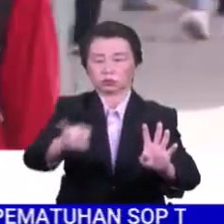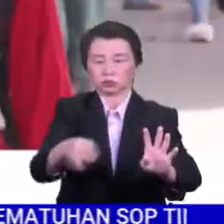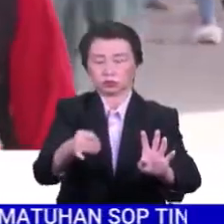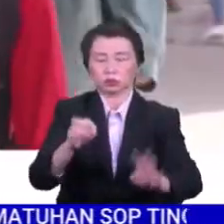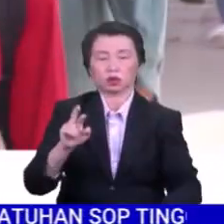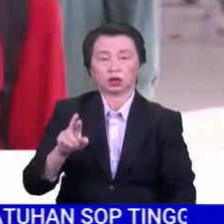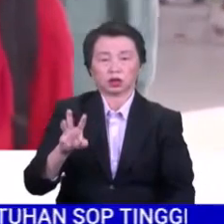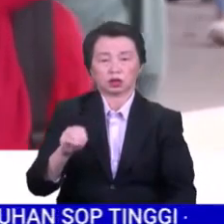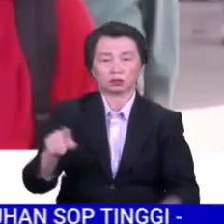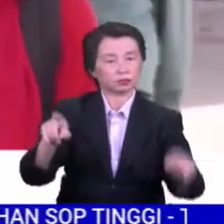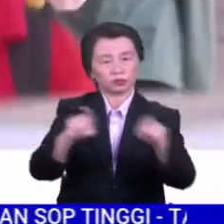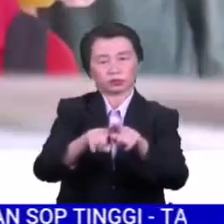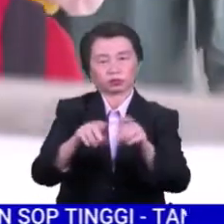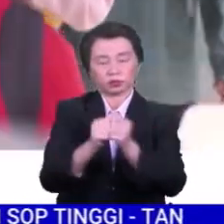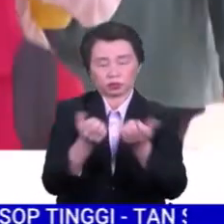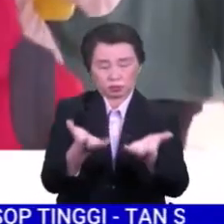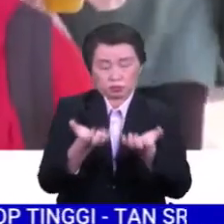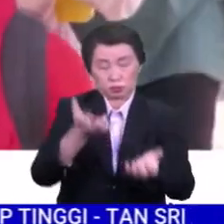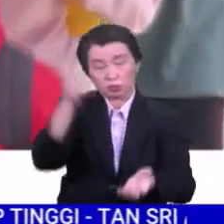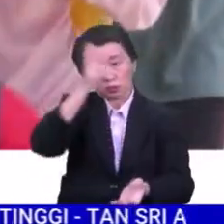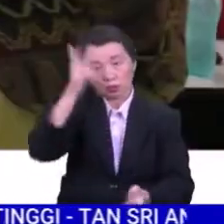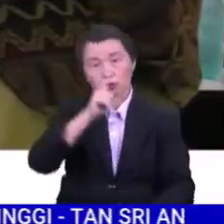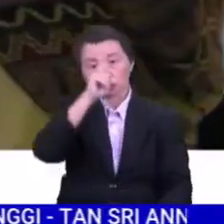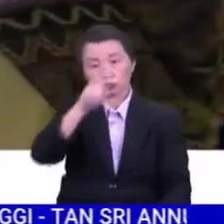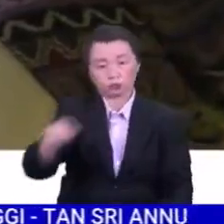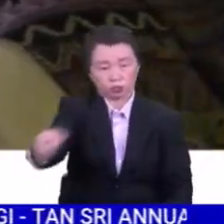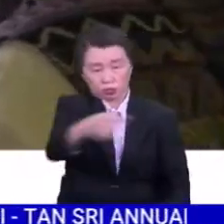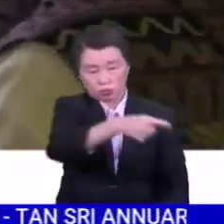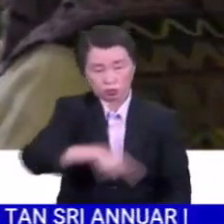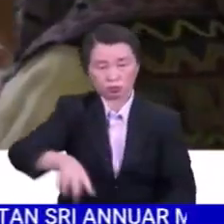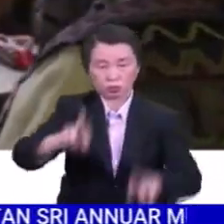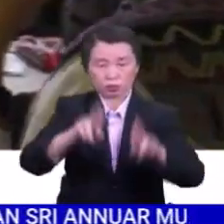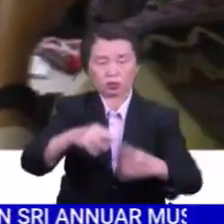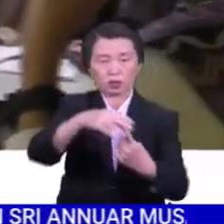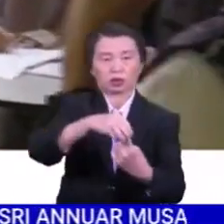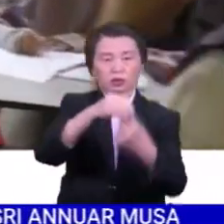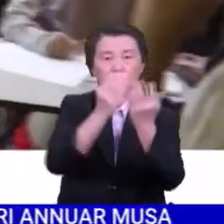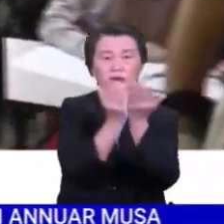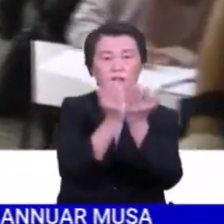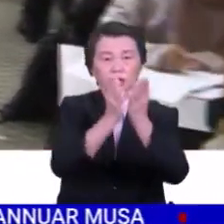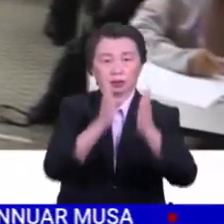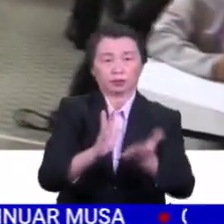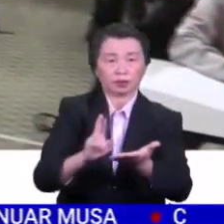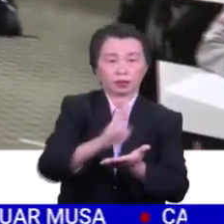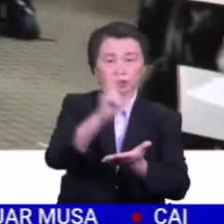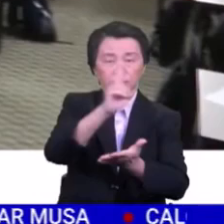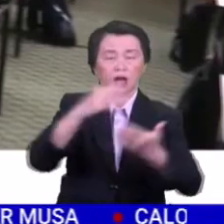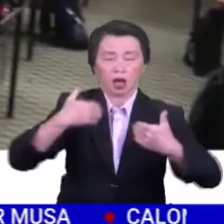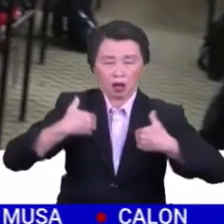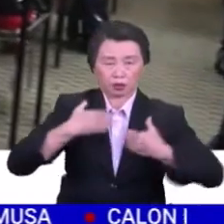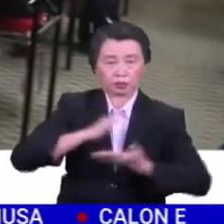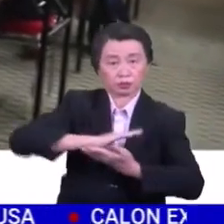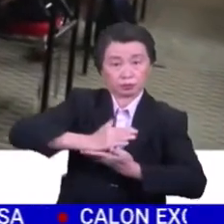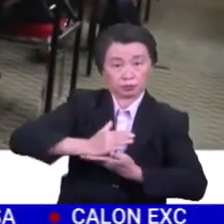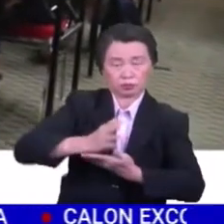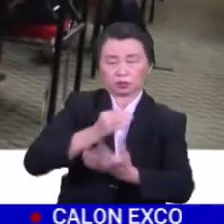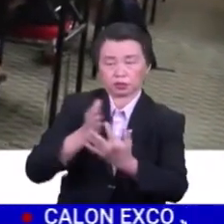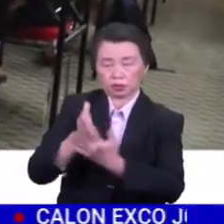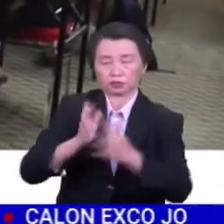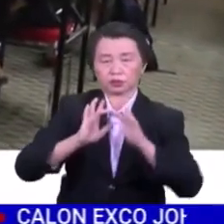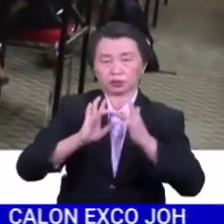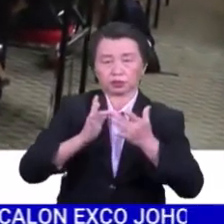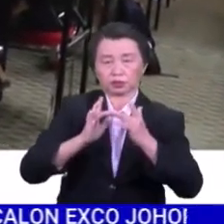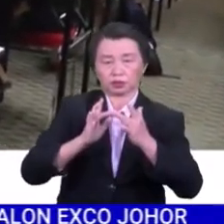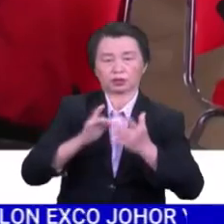RM450 juta sejajar dengan hasrat kerajaan memastikan rakyat, terutamanya pelajar IPT, mempunyai peranti dan akses internet